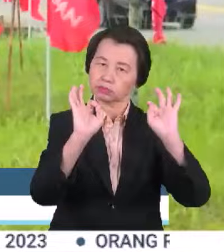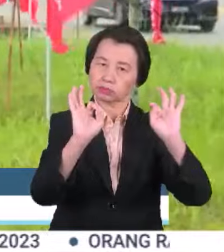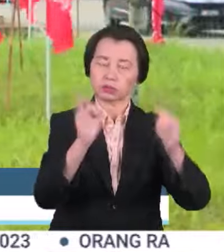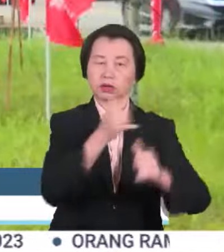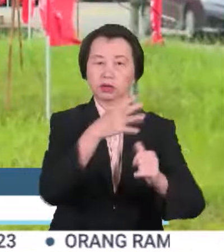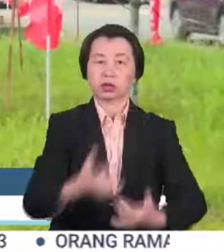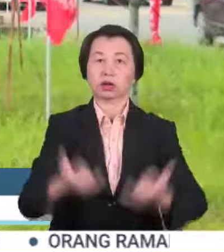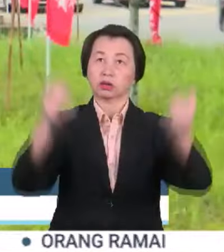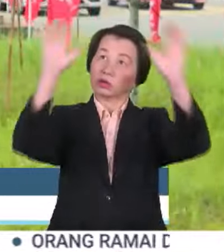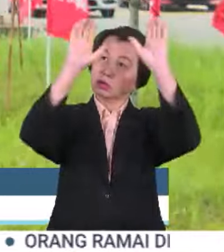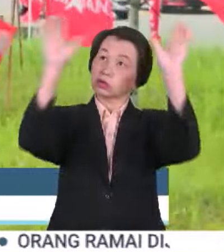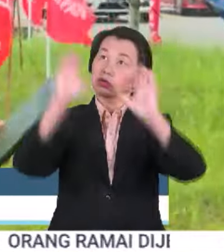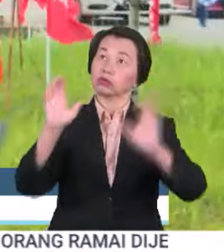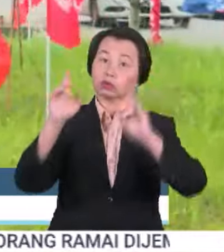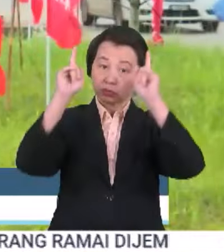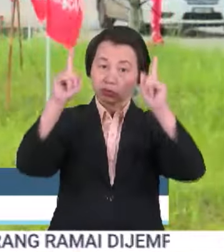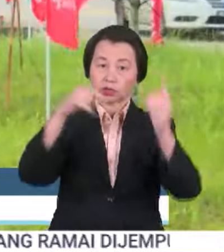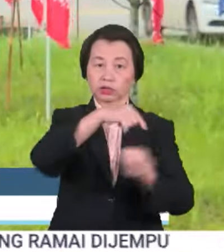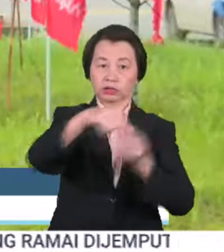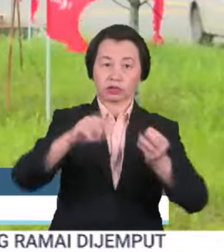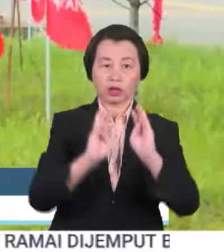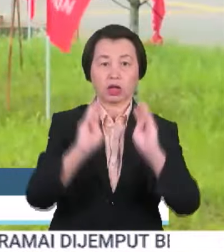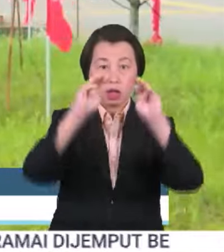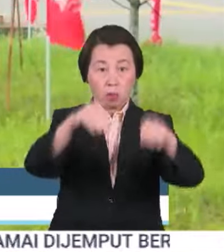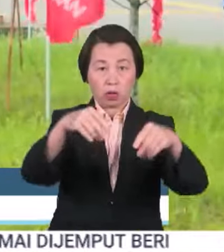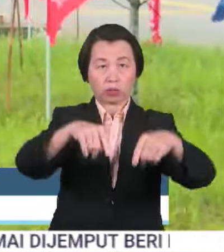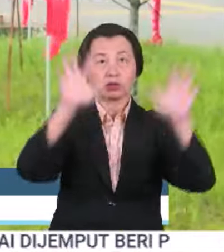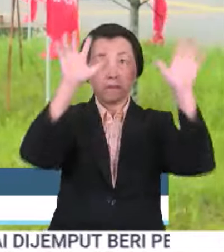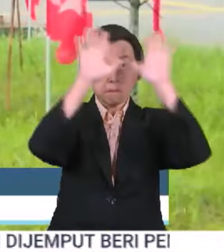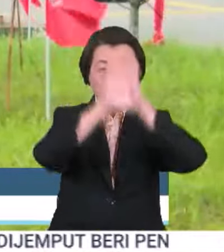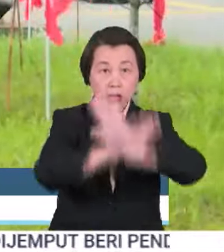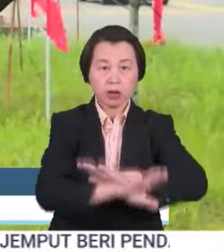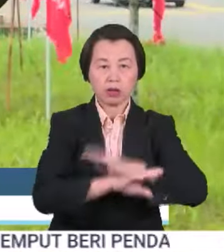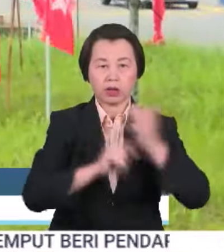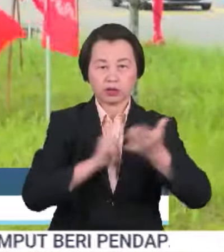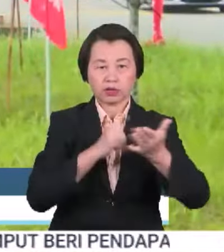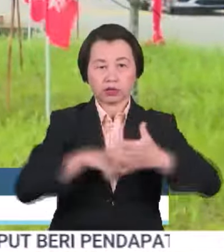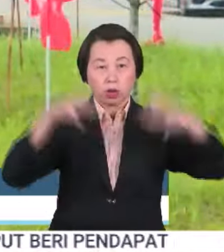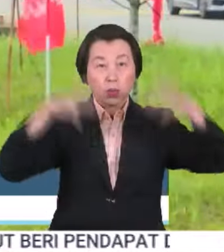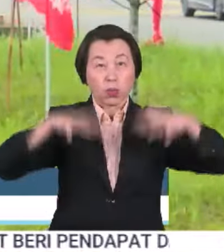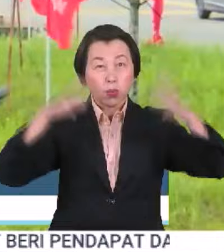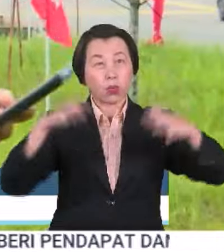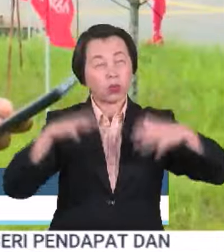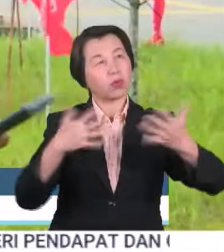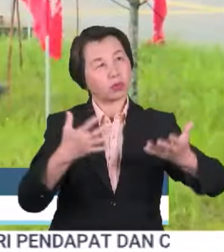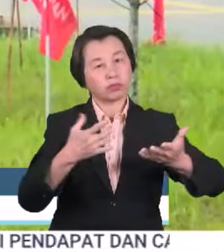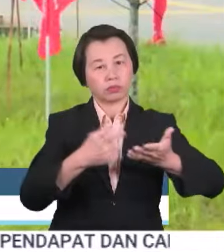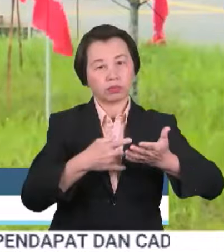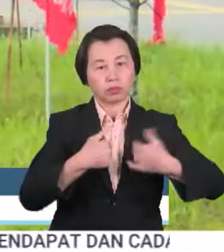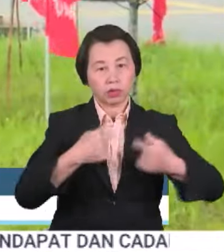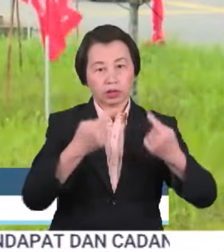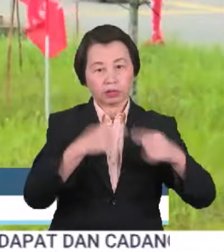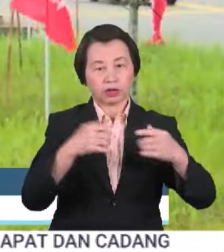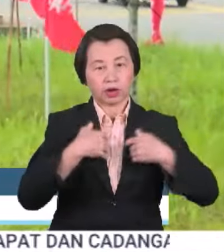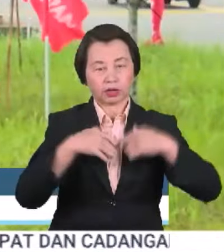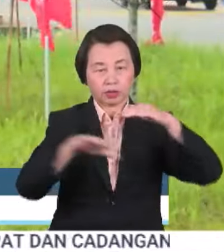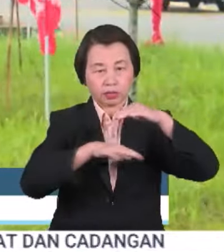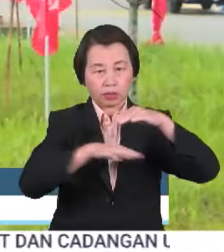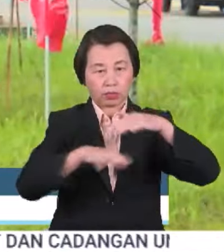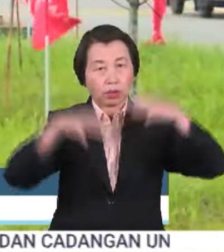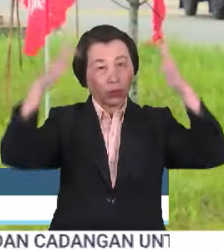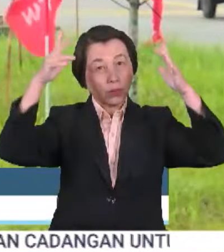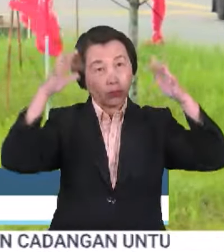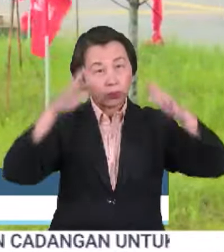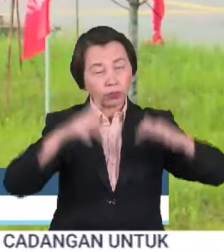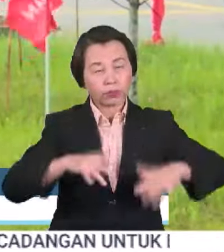ini cuaca di sekitar Muar ini mendung dan kadang-kadang lebat. Saya sendiri pun sedang berada di bawah